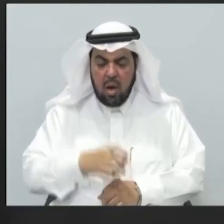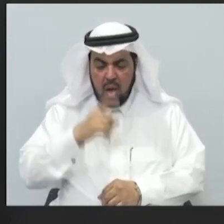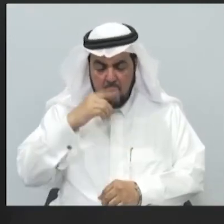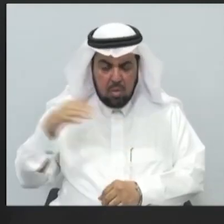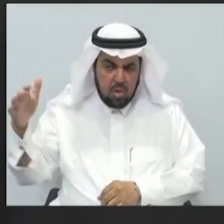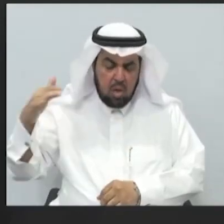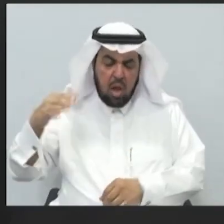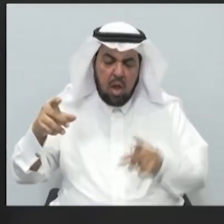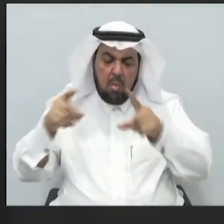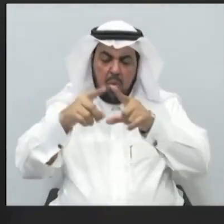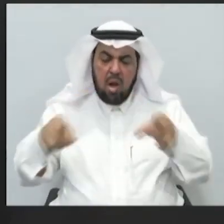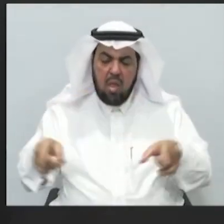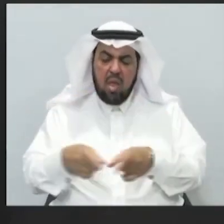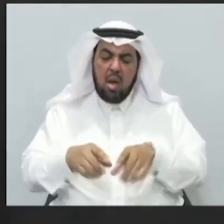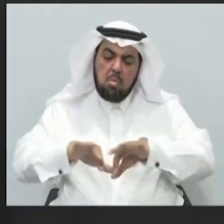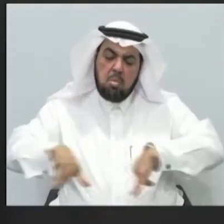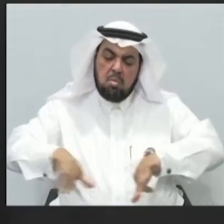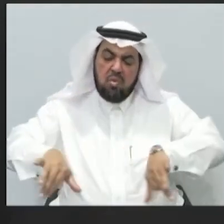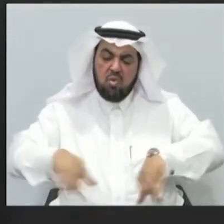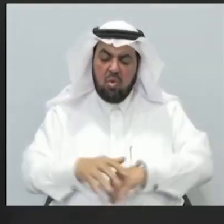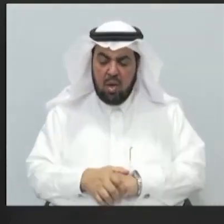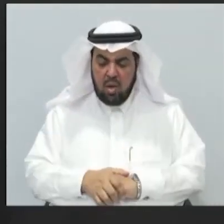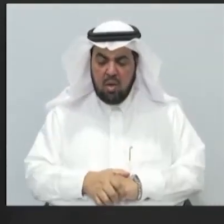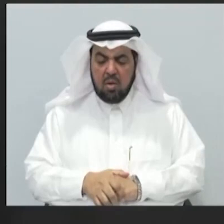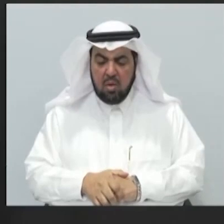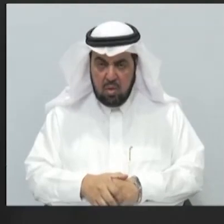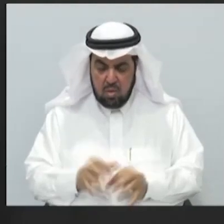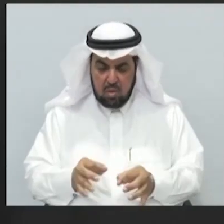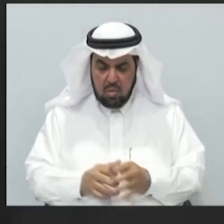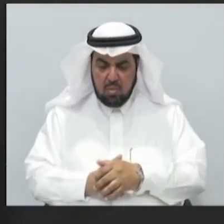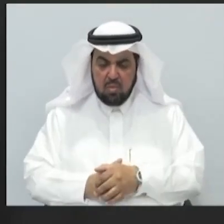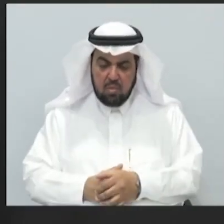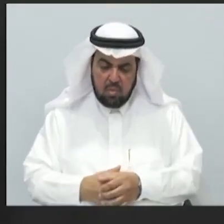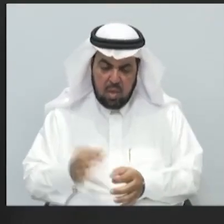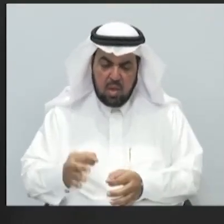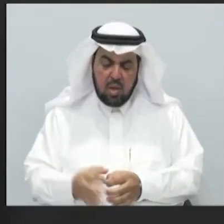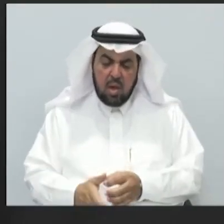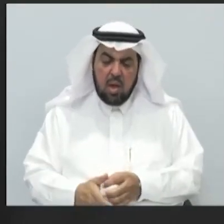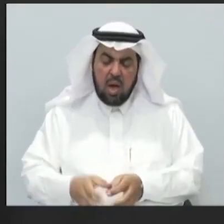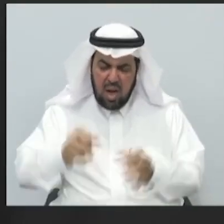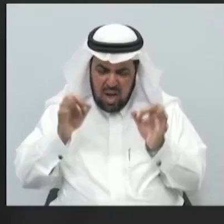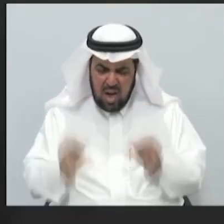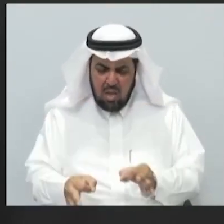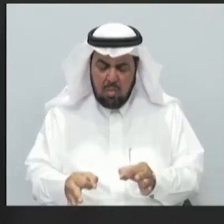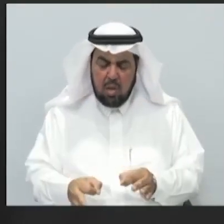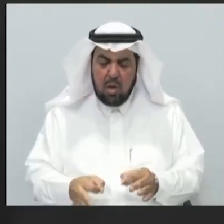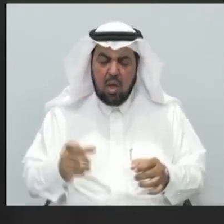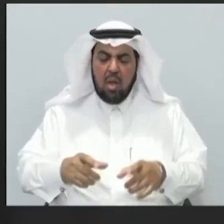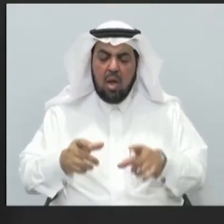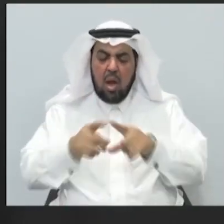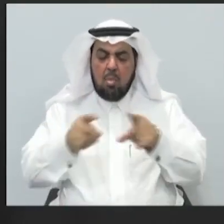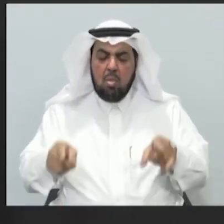المثلثين هذول مفصولين حتى لو كانوا متحدين في الرموز صح ولا لا علشان اقدر اثبت ان هذين